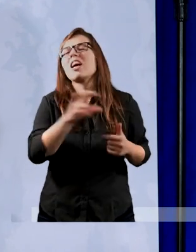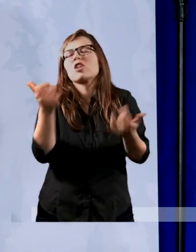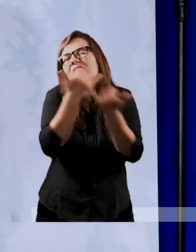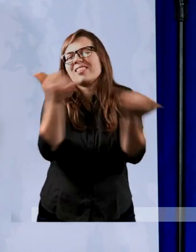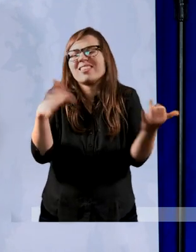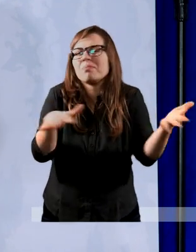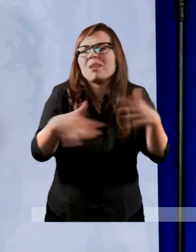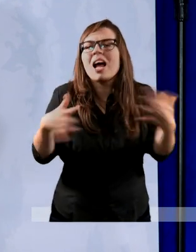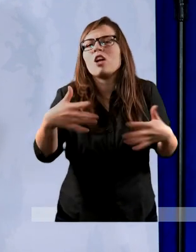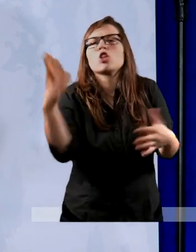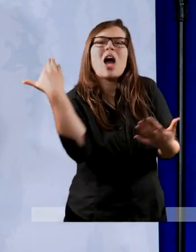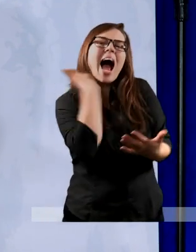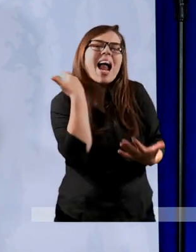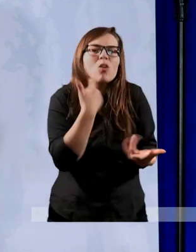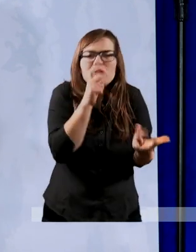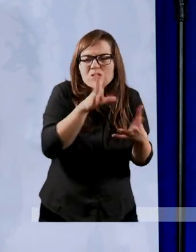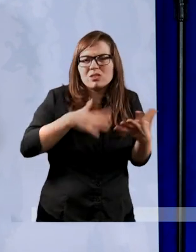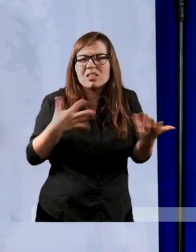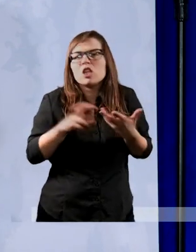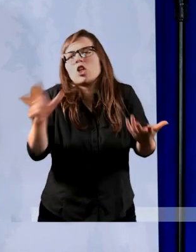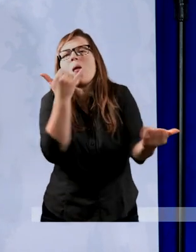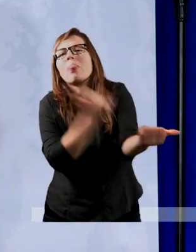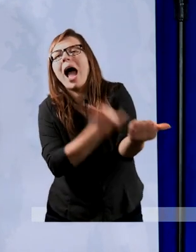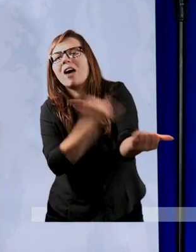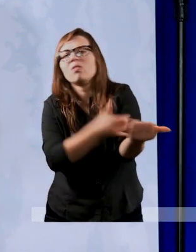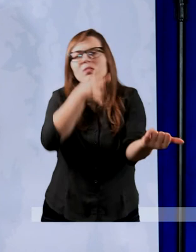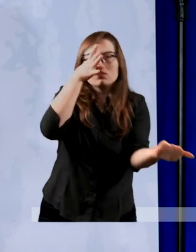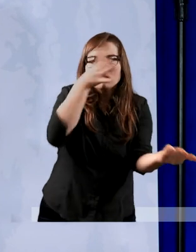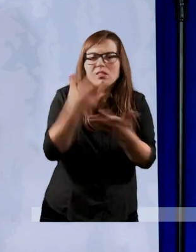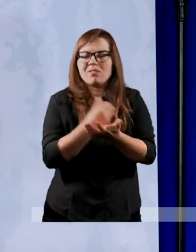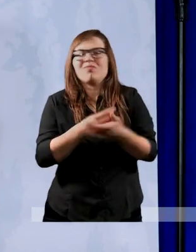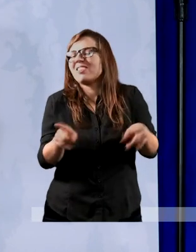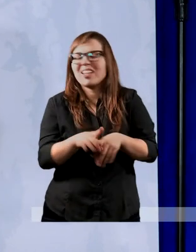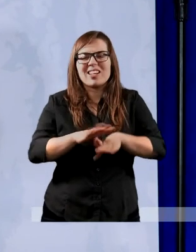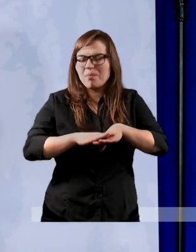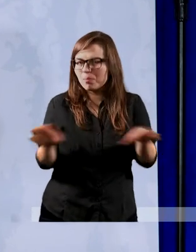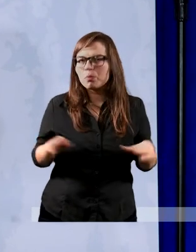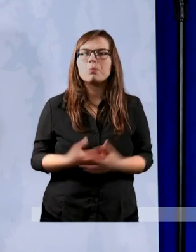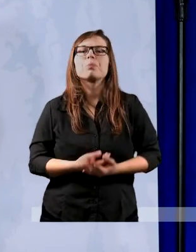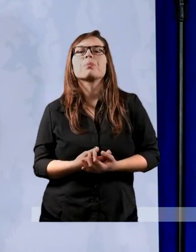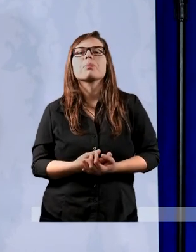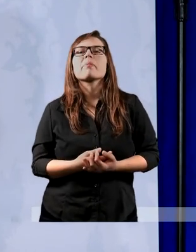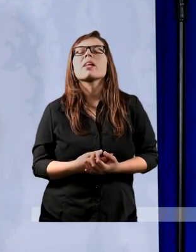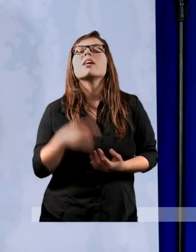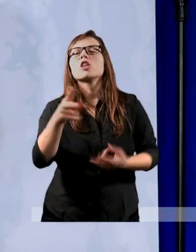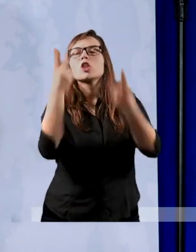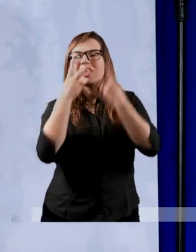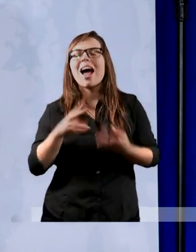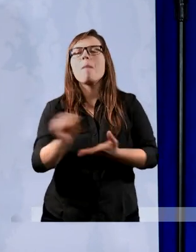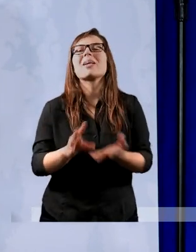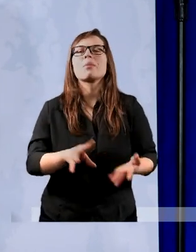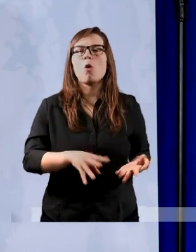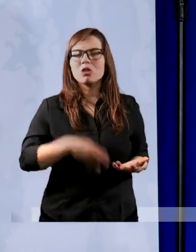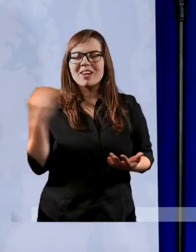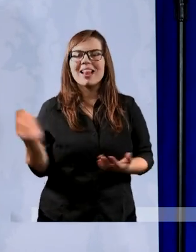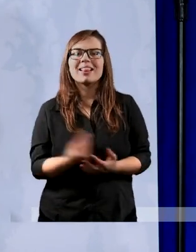czy upijając się alkoholem, czy jakimiś narkotykami. Ale czytając Pismo